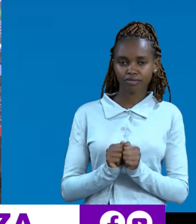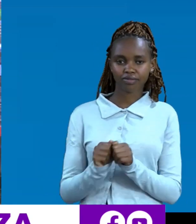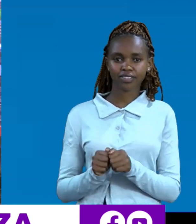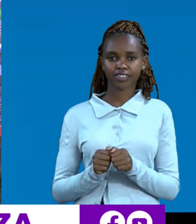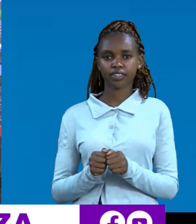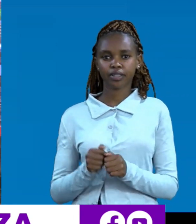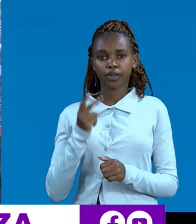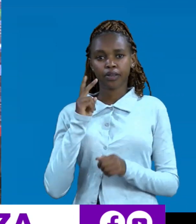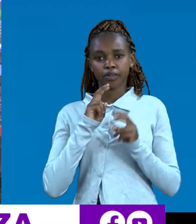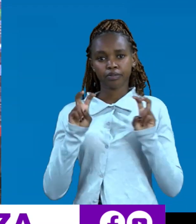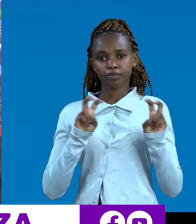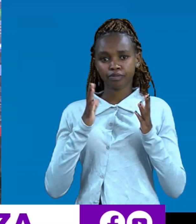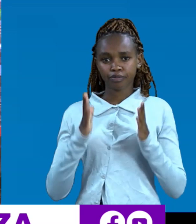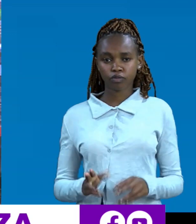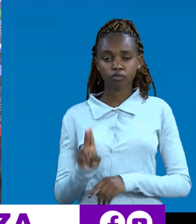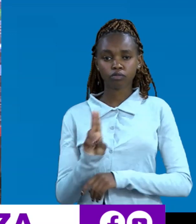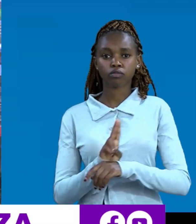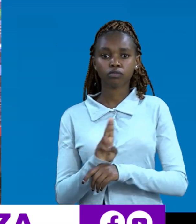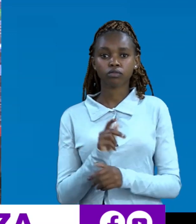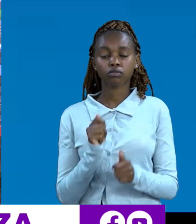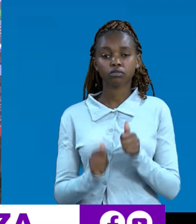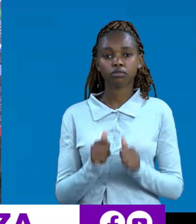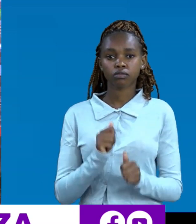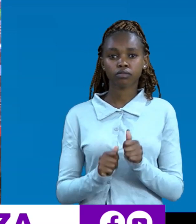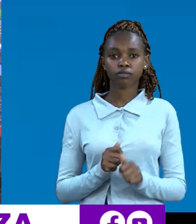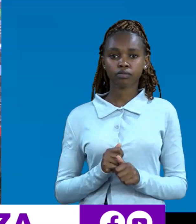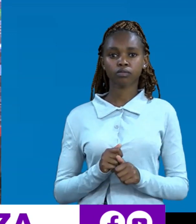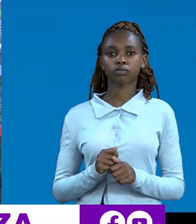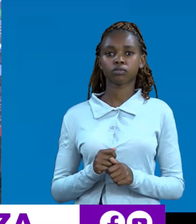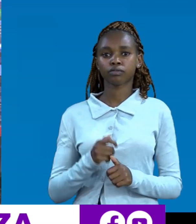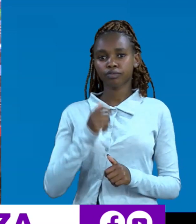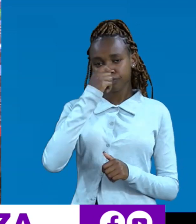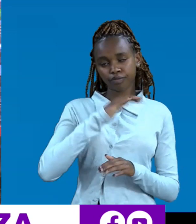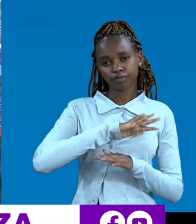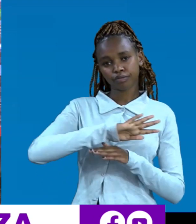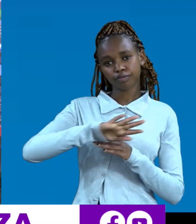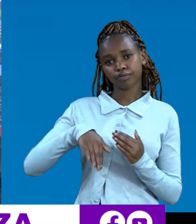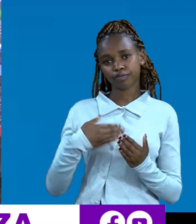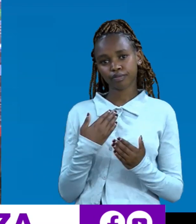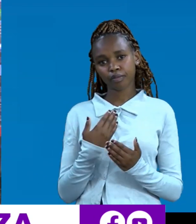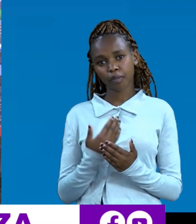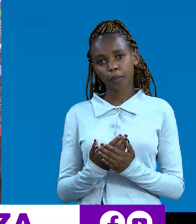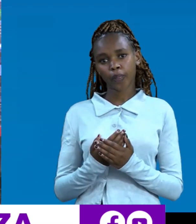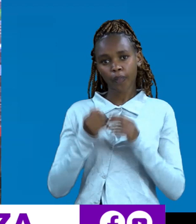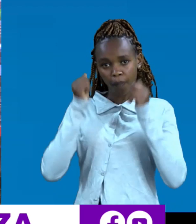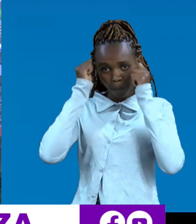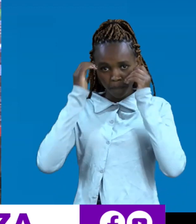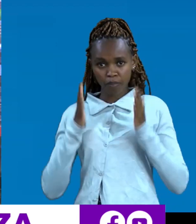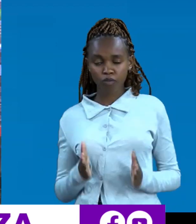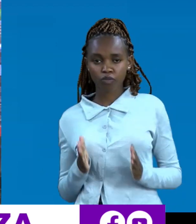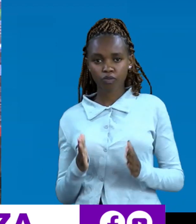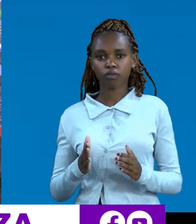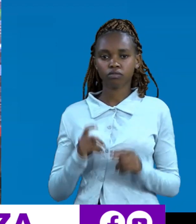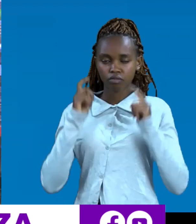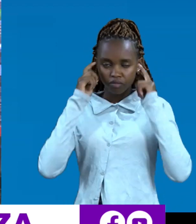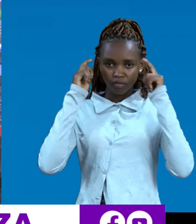So mtazamaji, tuambia wewe ulitumia set gani? And tunataka ku wish all KCSE students success. Do your best manzi.